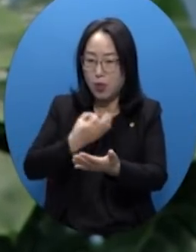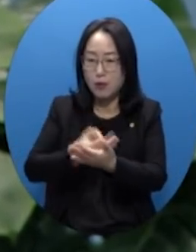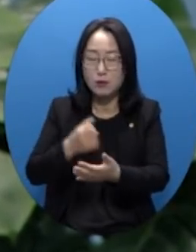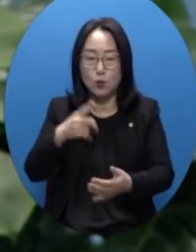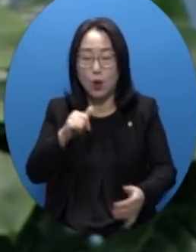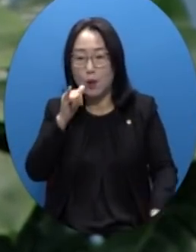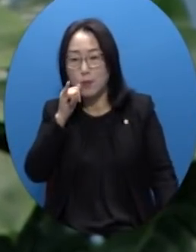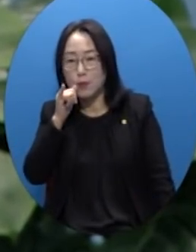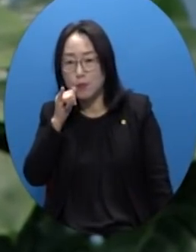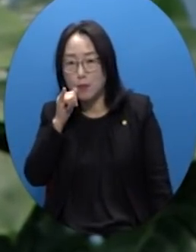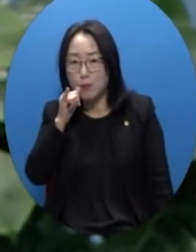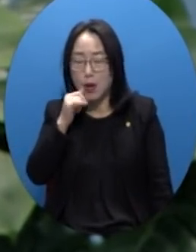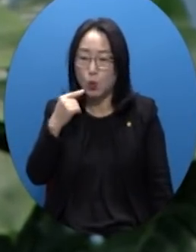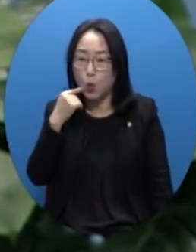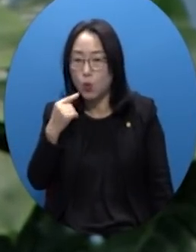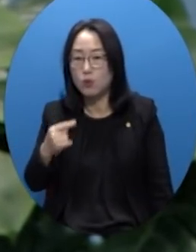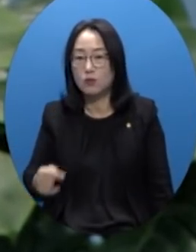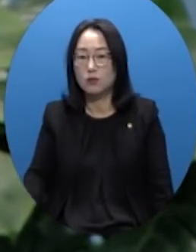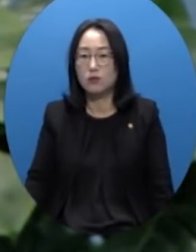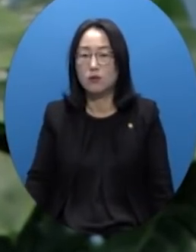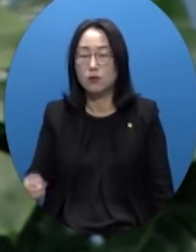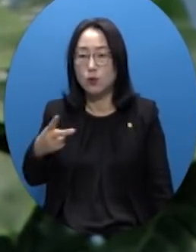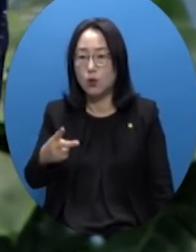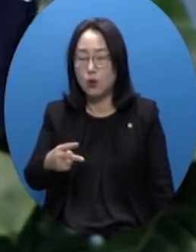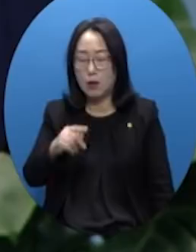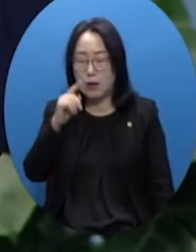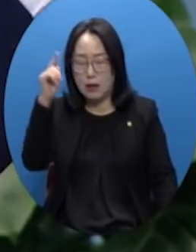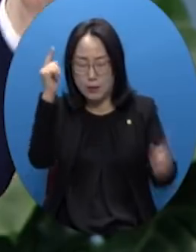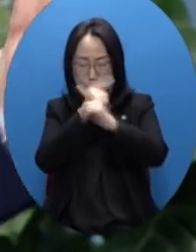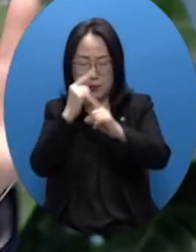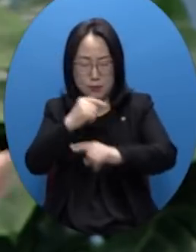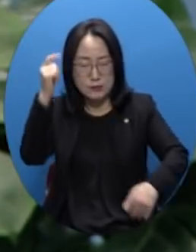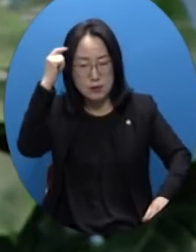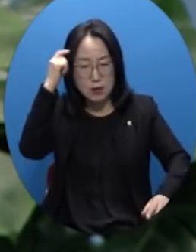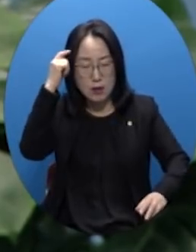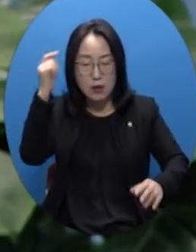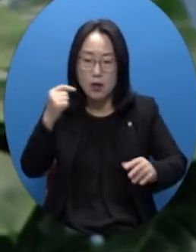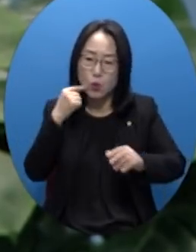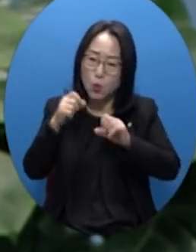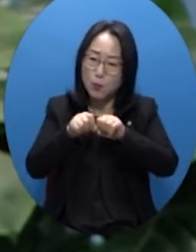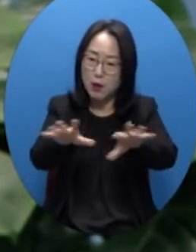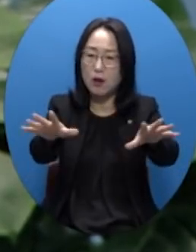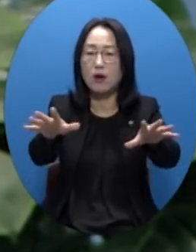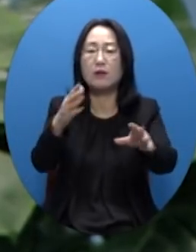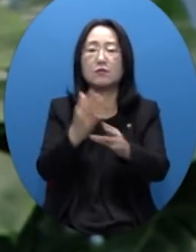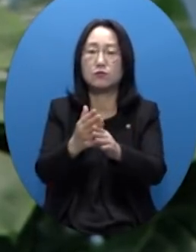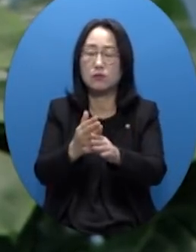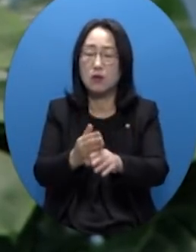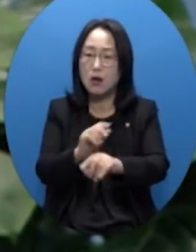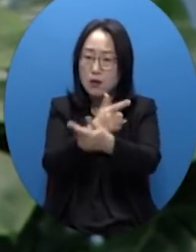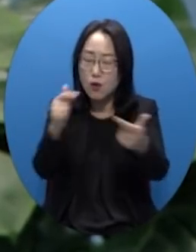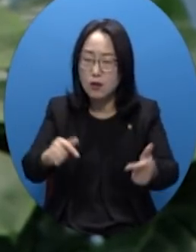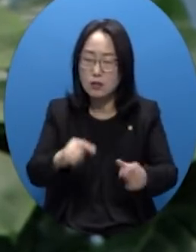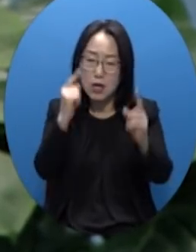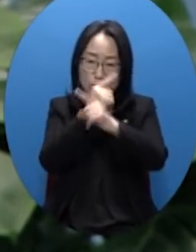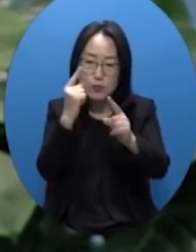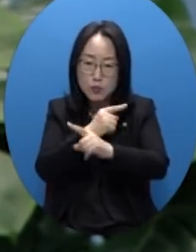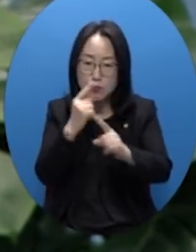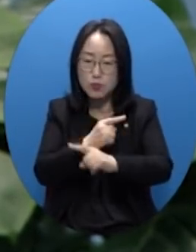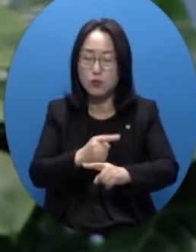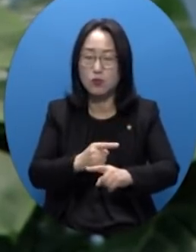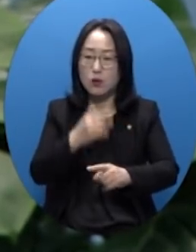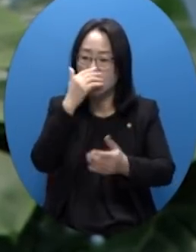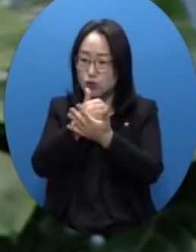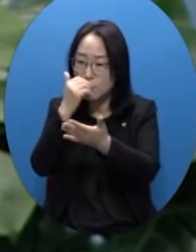있습니다 부정적이고 파괴적인 그 생각에 독이 퍼져 나갑니다 각종 부정적인 최 독이 퍼져 나가서